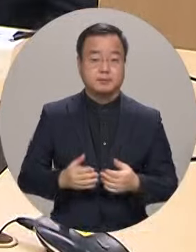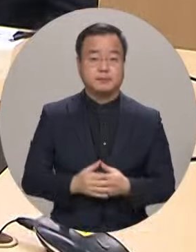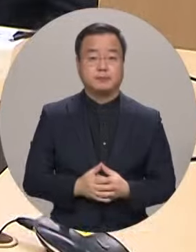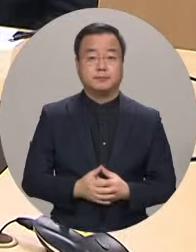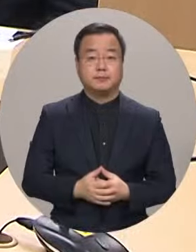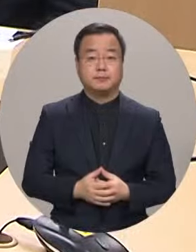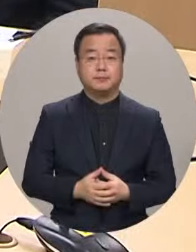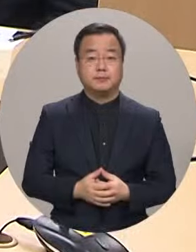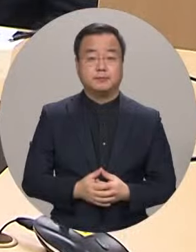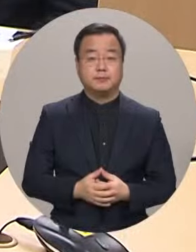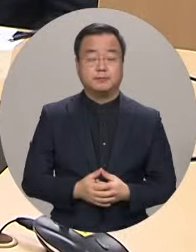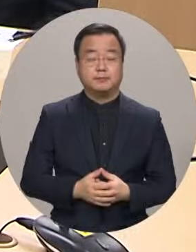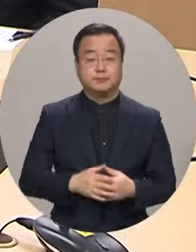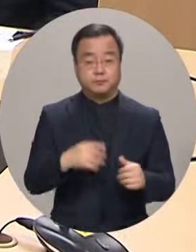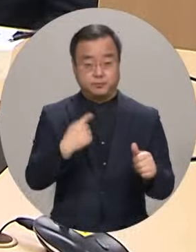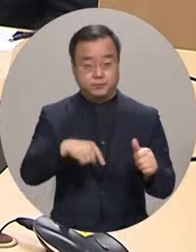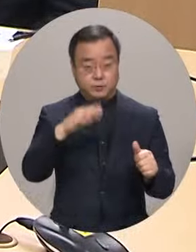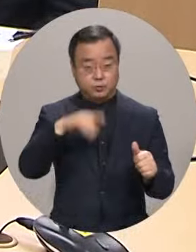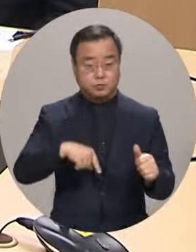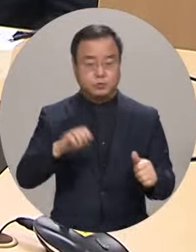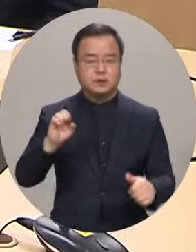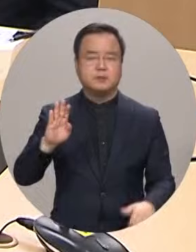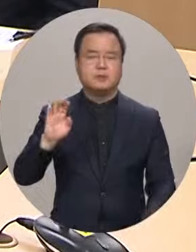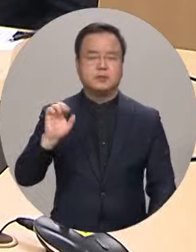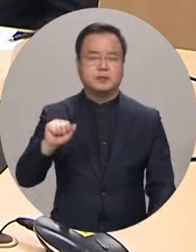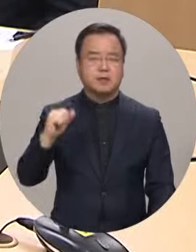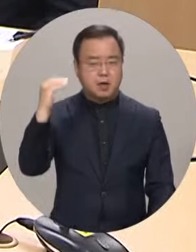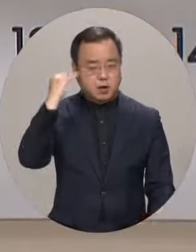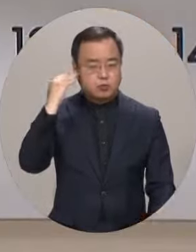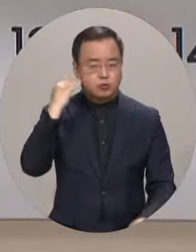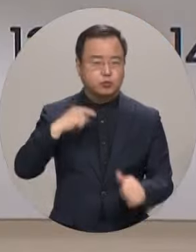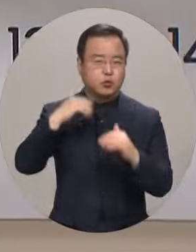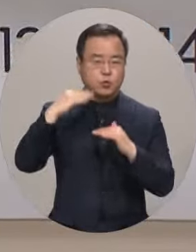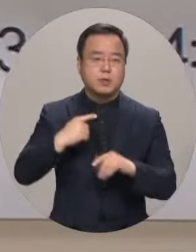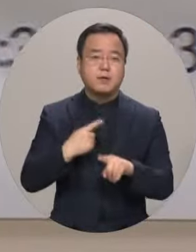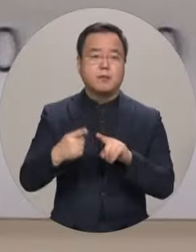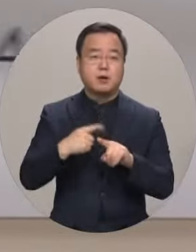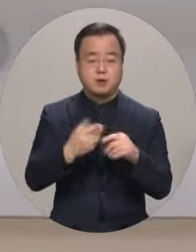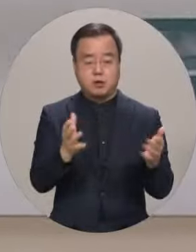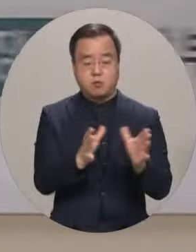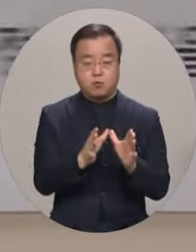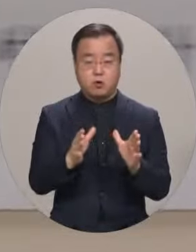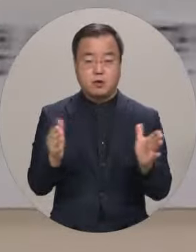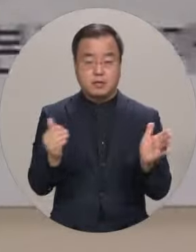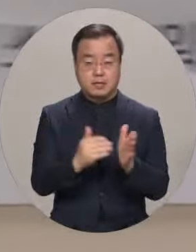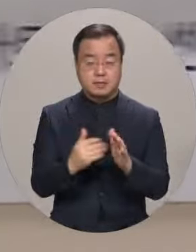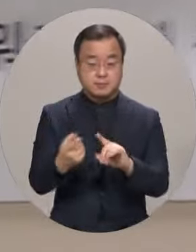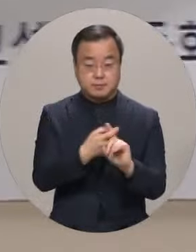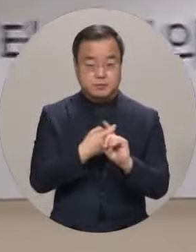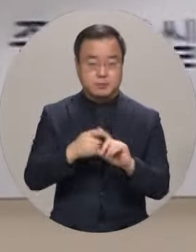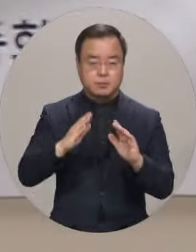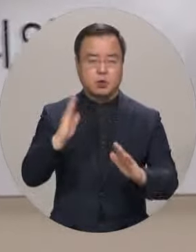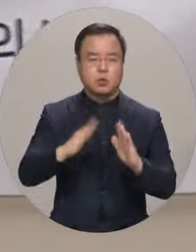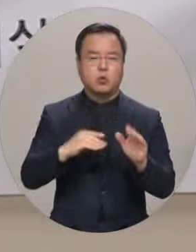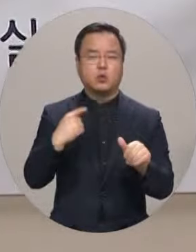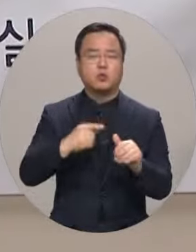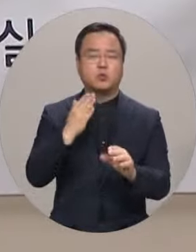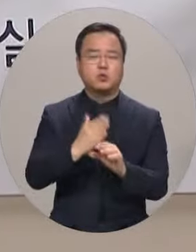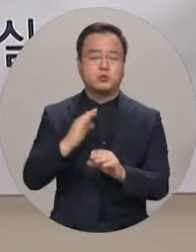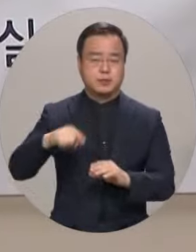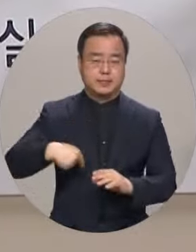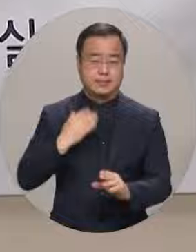추천받는 교육부가 EBS 한국 교육과정 평가원과 함께 공교육 중심의 자기주도 학습